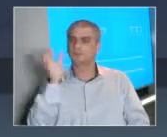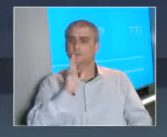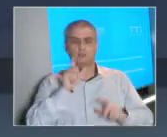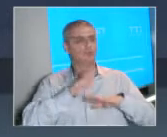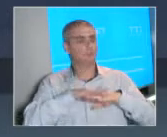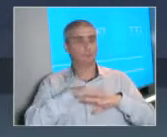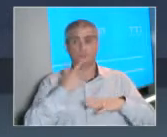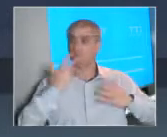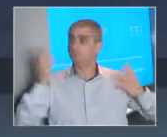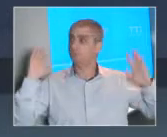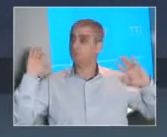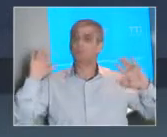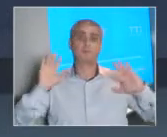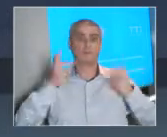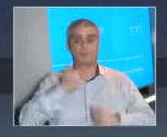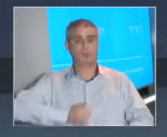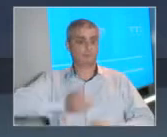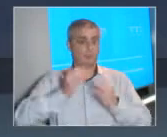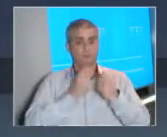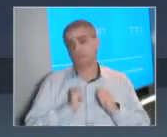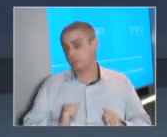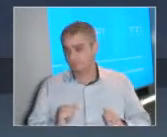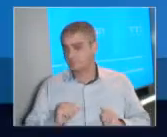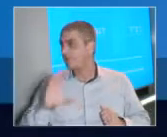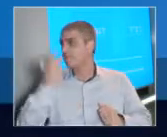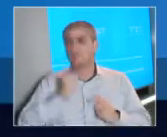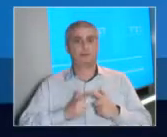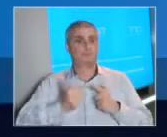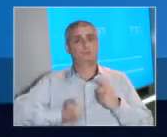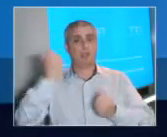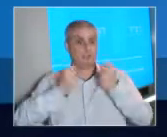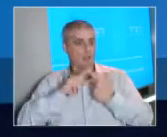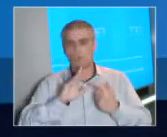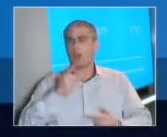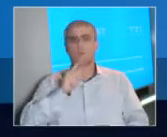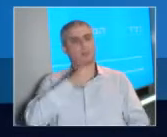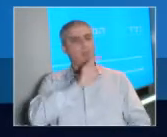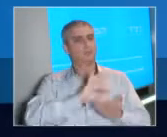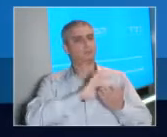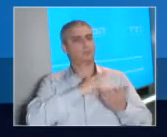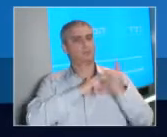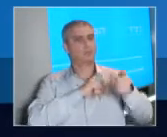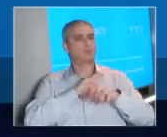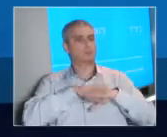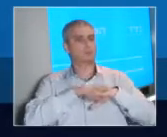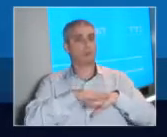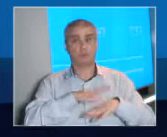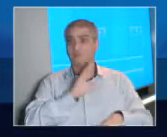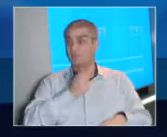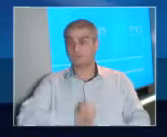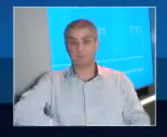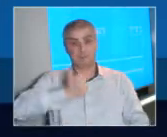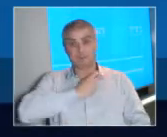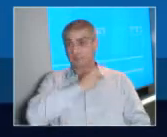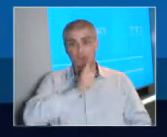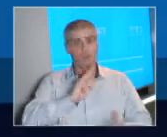אבל אז יגידו, רגע, ומה עם שר המשפטים, ומה עם שר התחבורה, למה דווקא במשרד הבריאות? והאם שר,